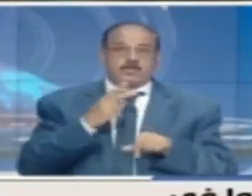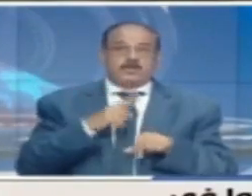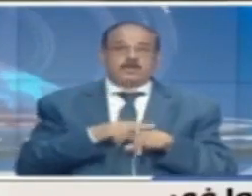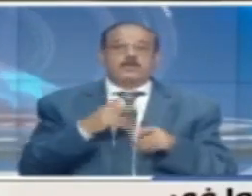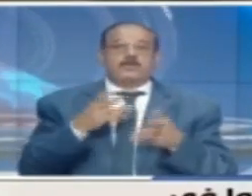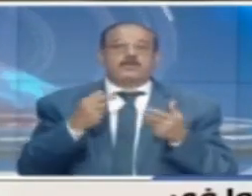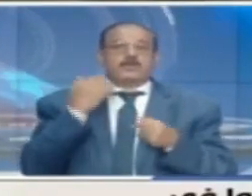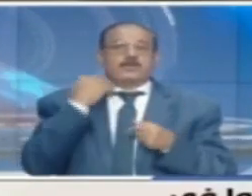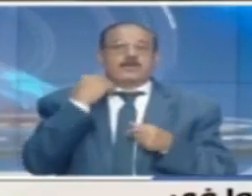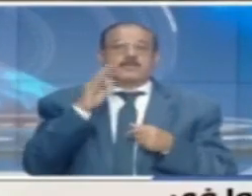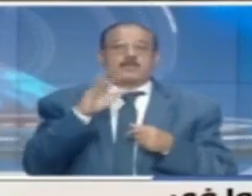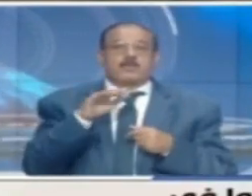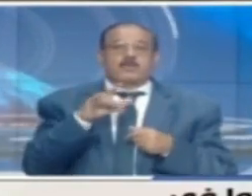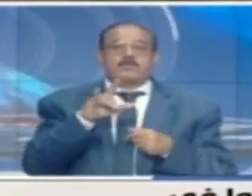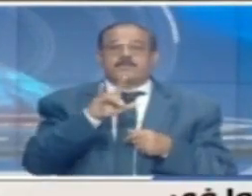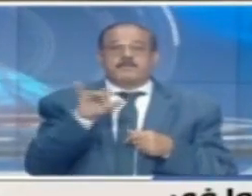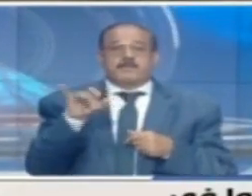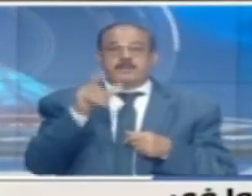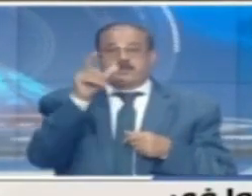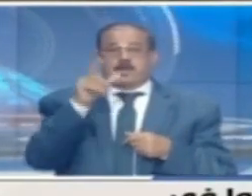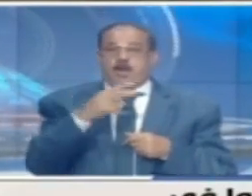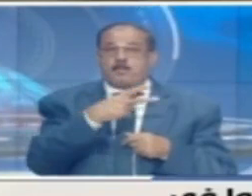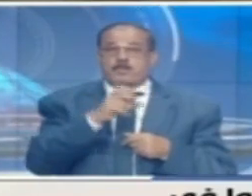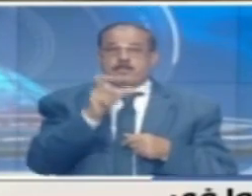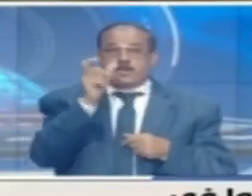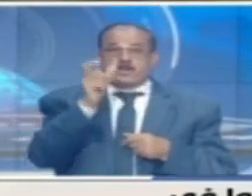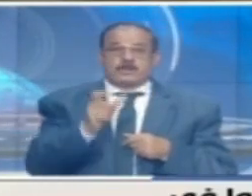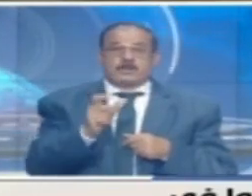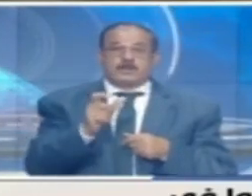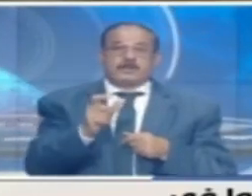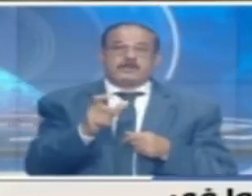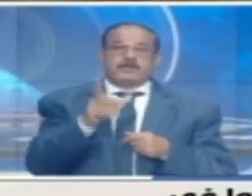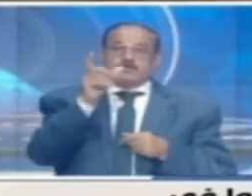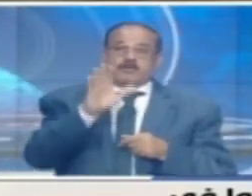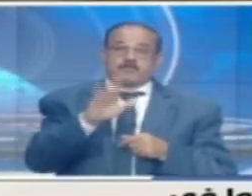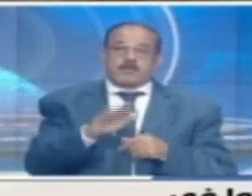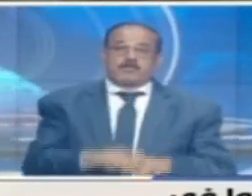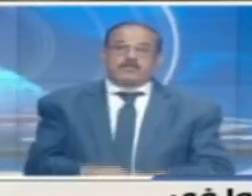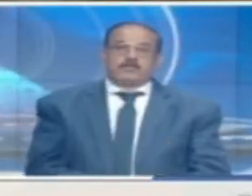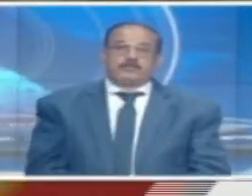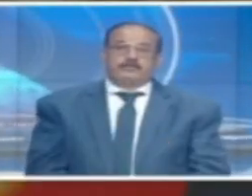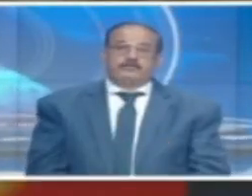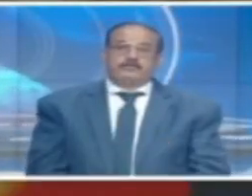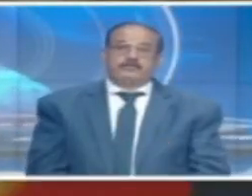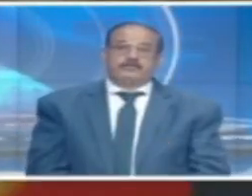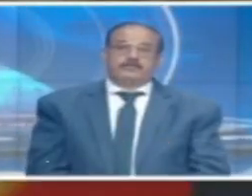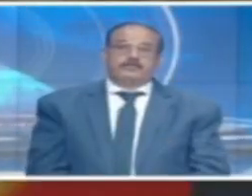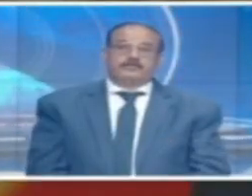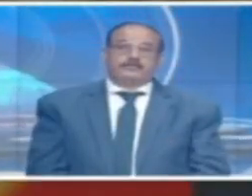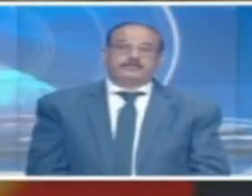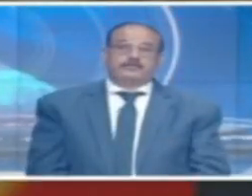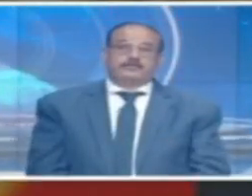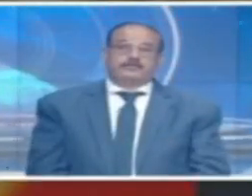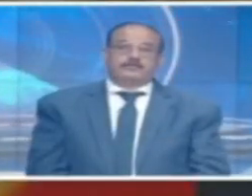ينوون المغادرة والذي يتراوح عددهم بين 100 إلى 200 شخص.